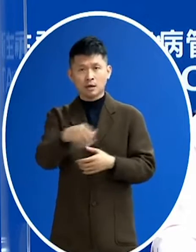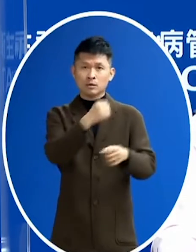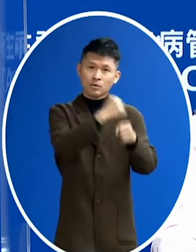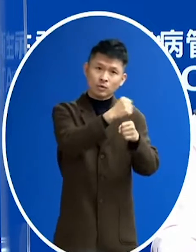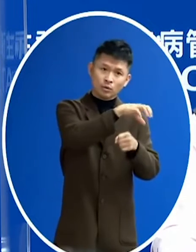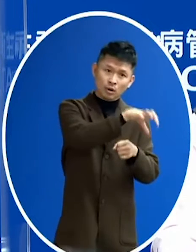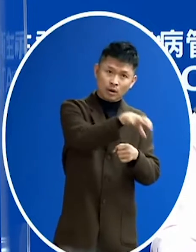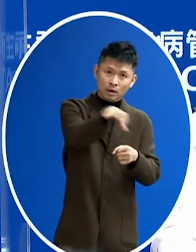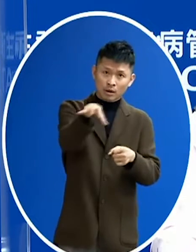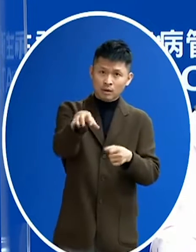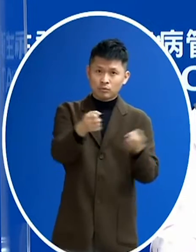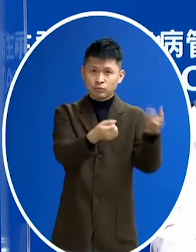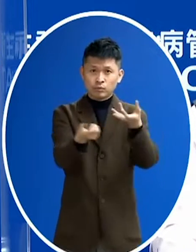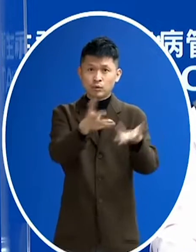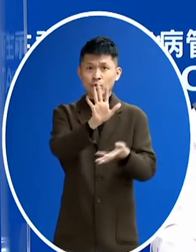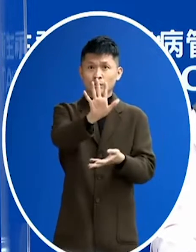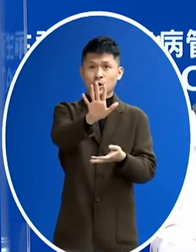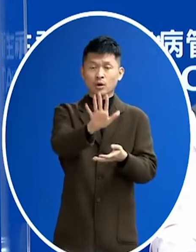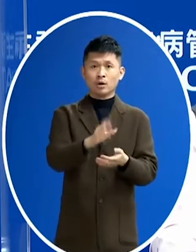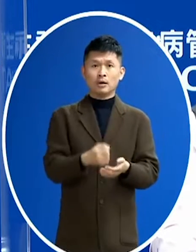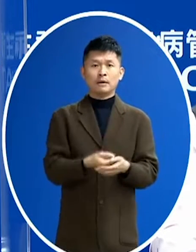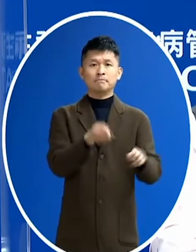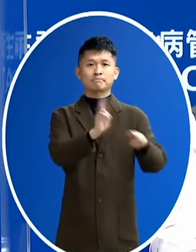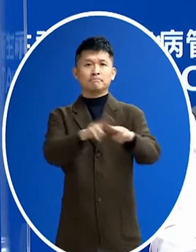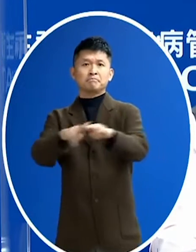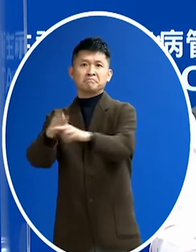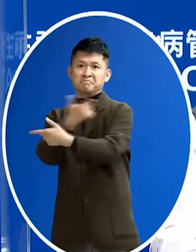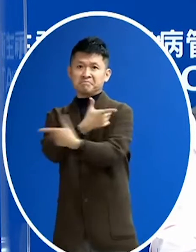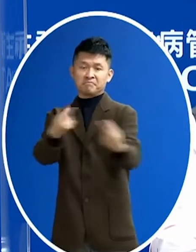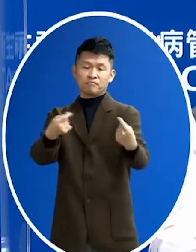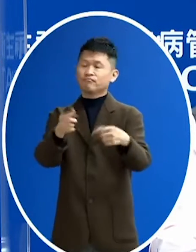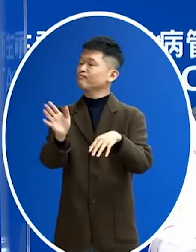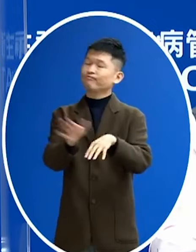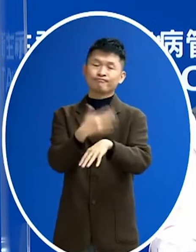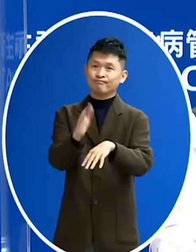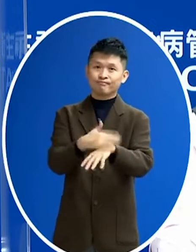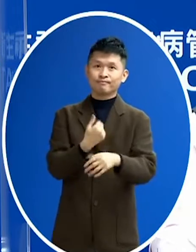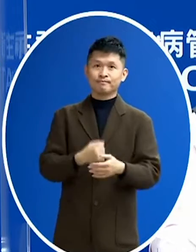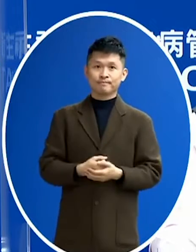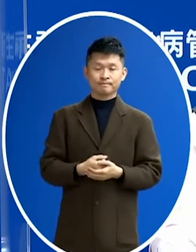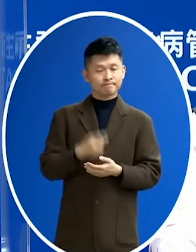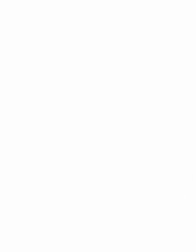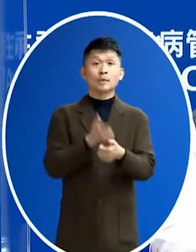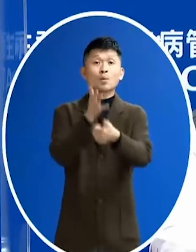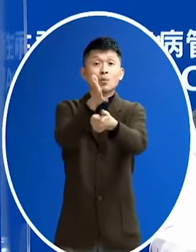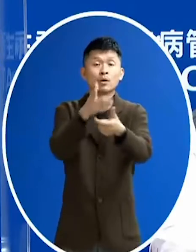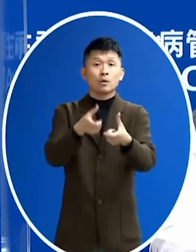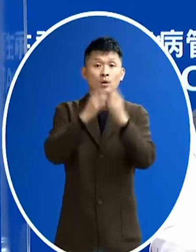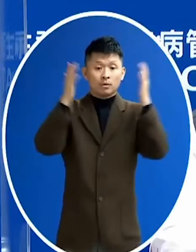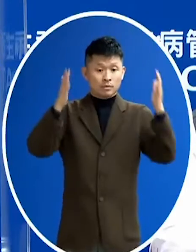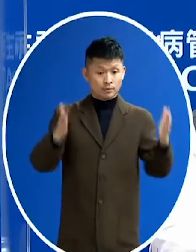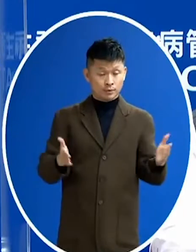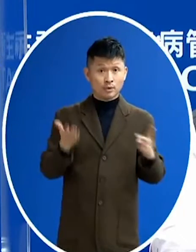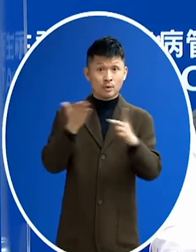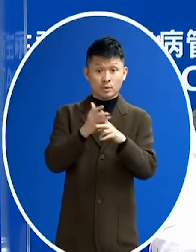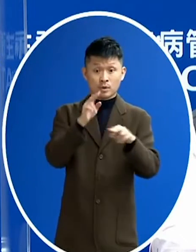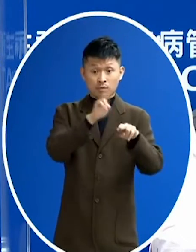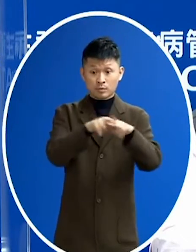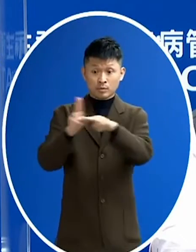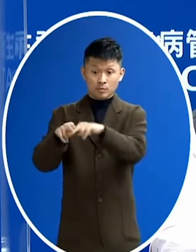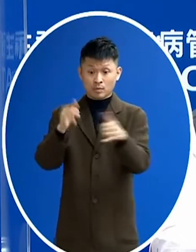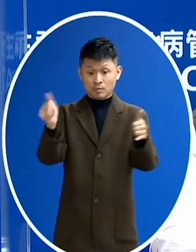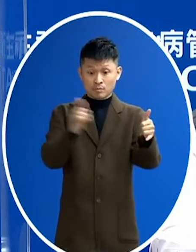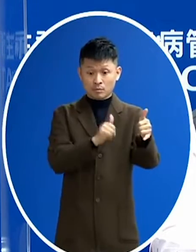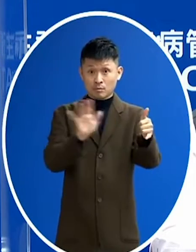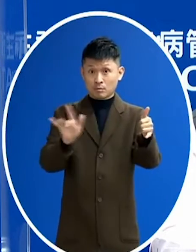有群聚，那我们就会把它整个都关掉，那还是要有很多的一个考虑。当然有些要用我们也不